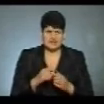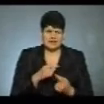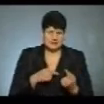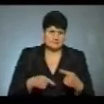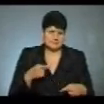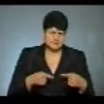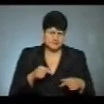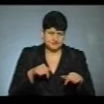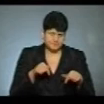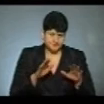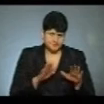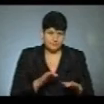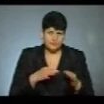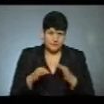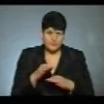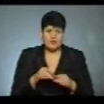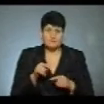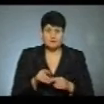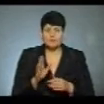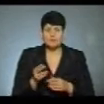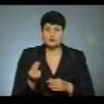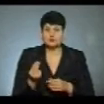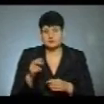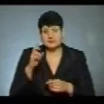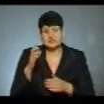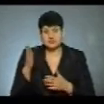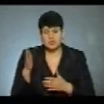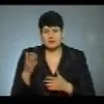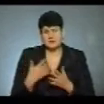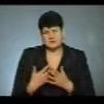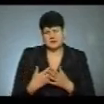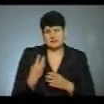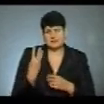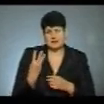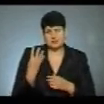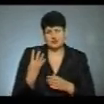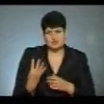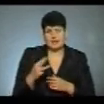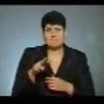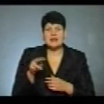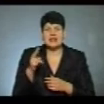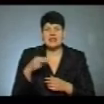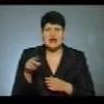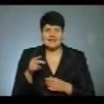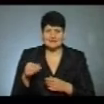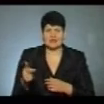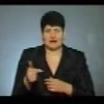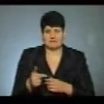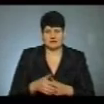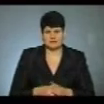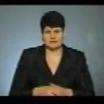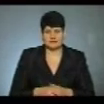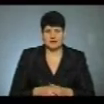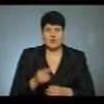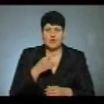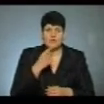цього, він обійдеться державі десь у 3-4 мільярди гривень. За